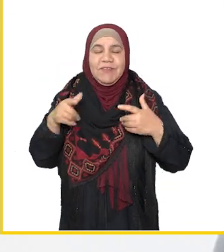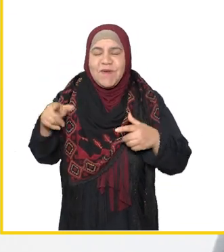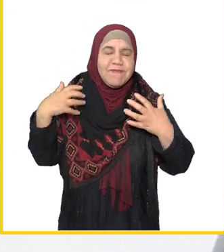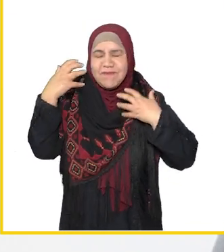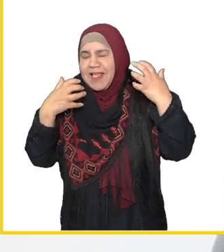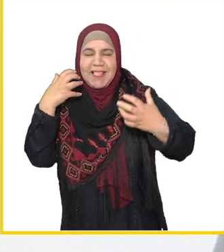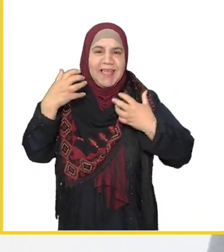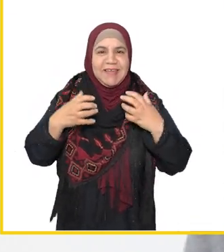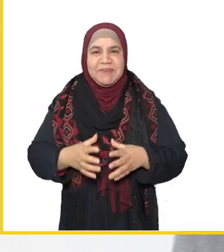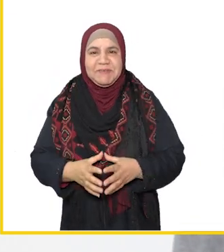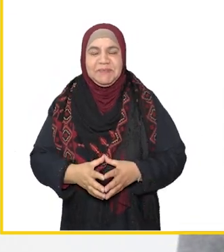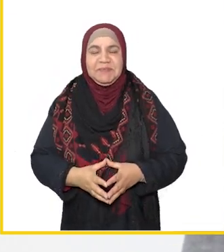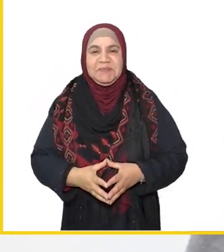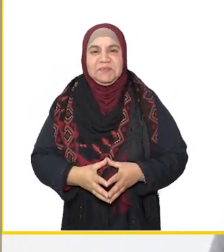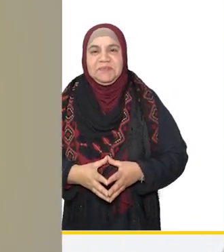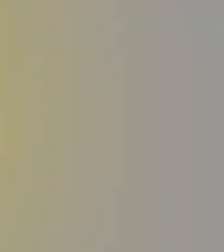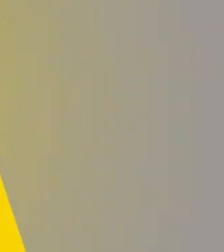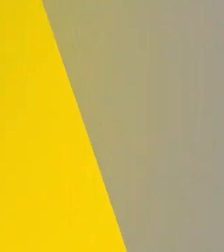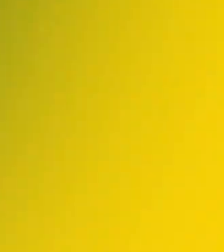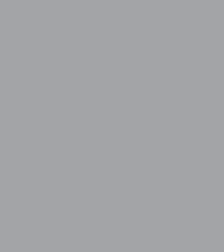بوتر بس أنت بوتر.